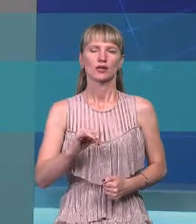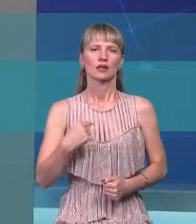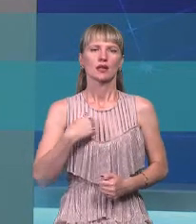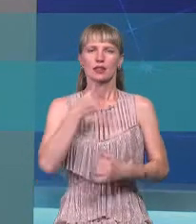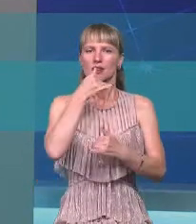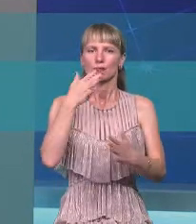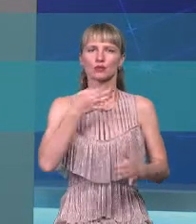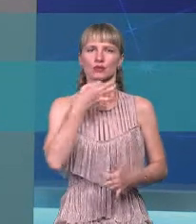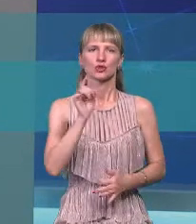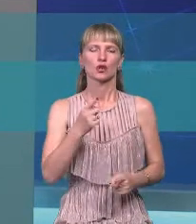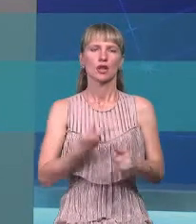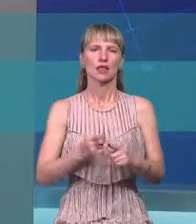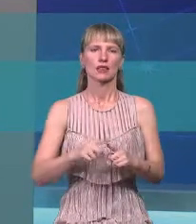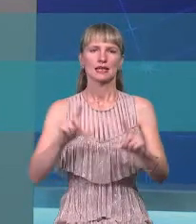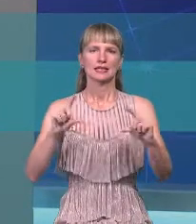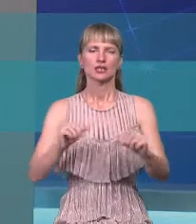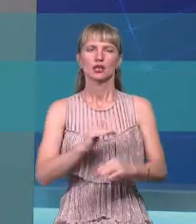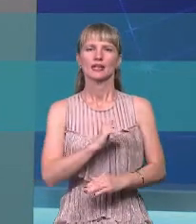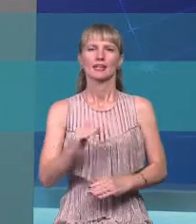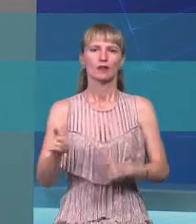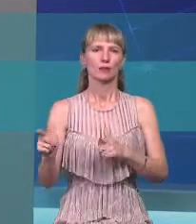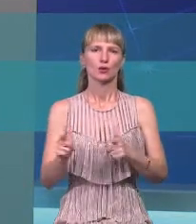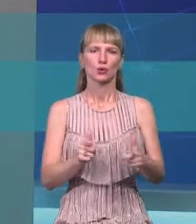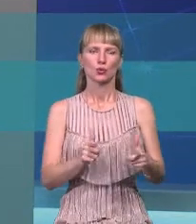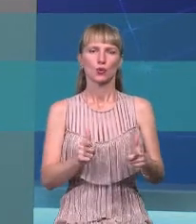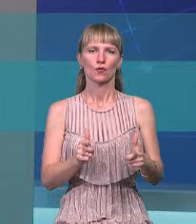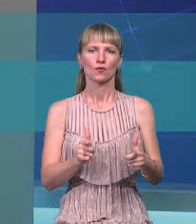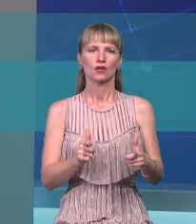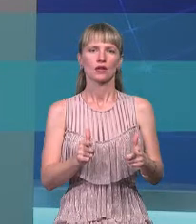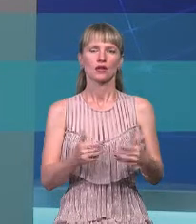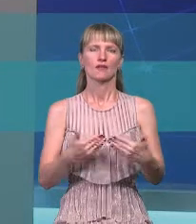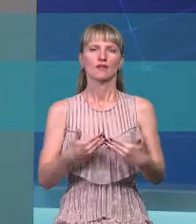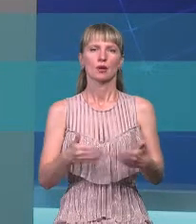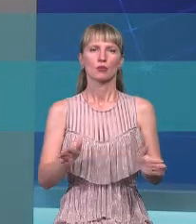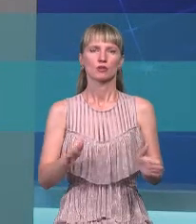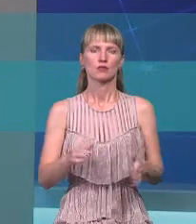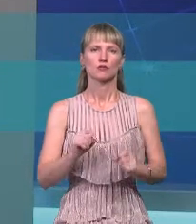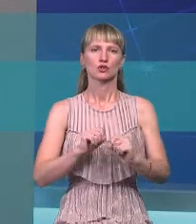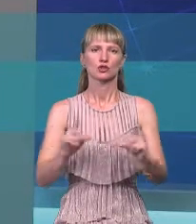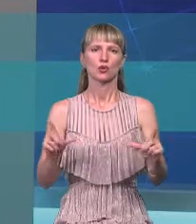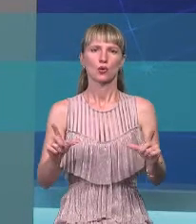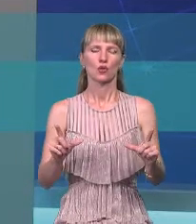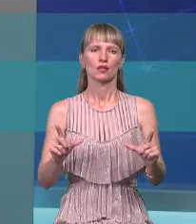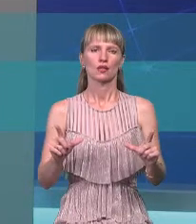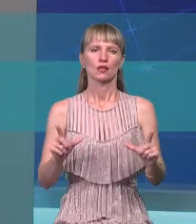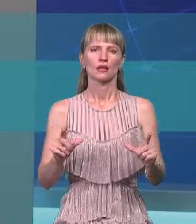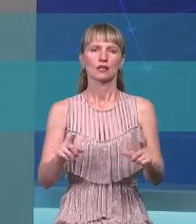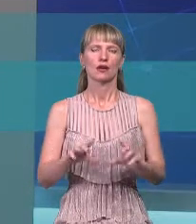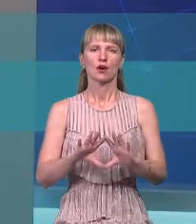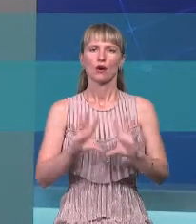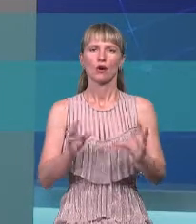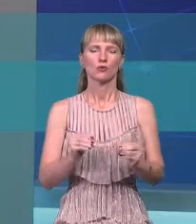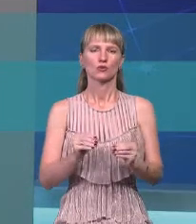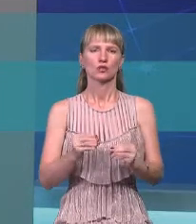не можу сказати, що це зниження рівня підготовки випускників школи загальної середньої